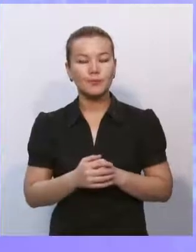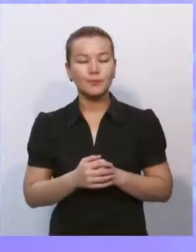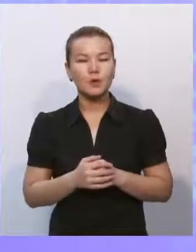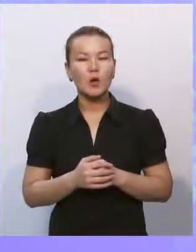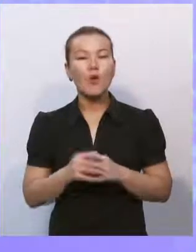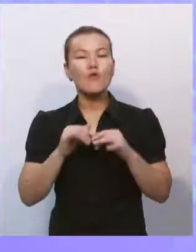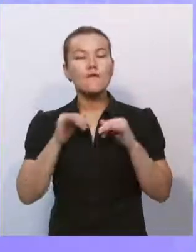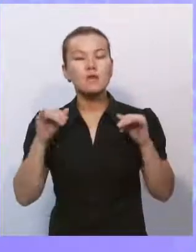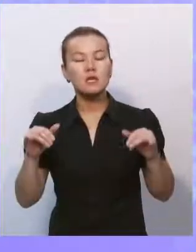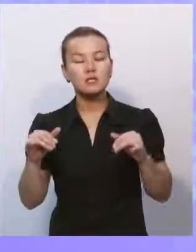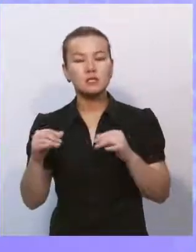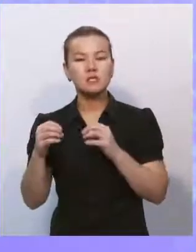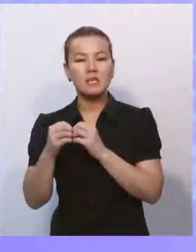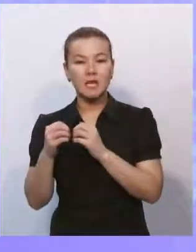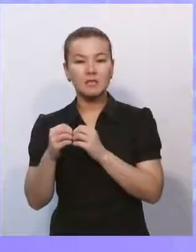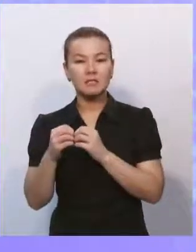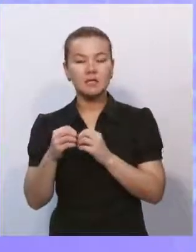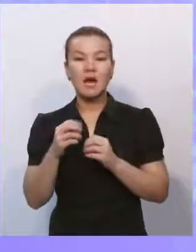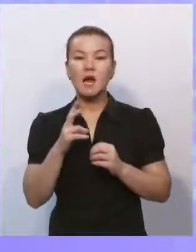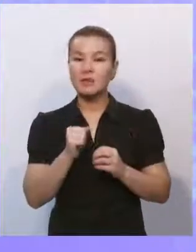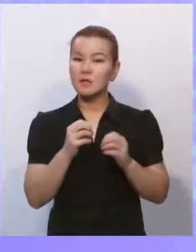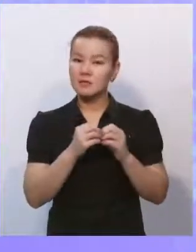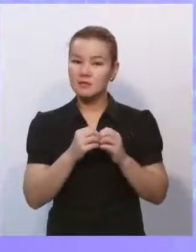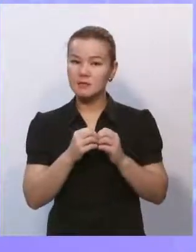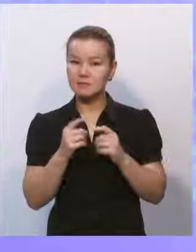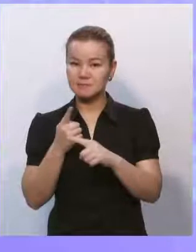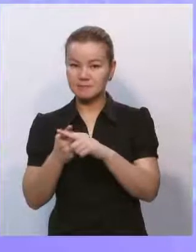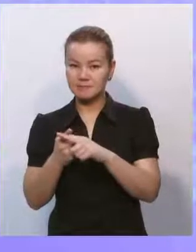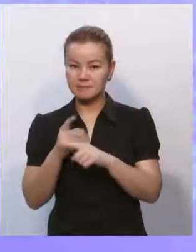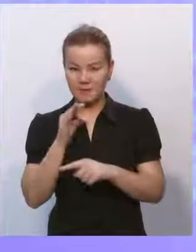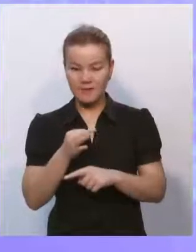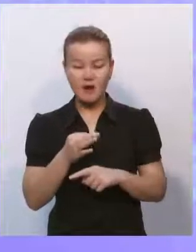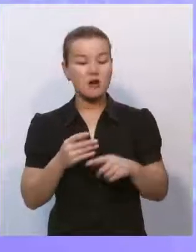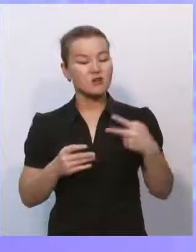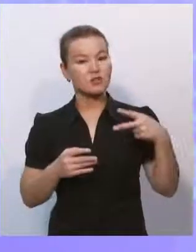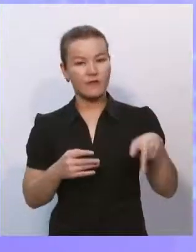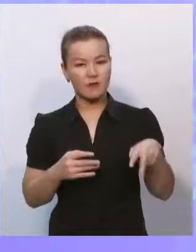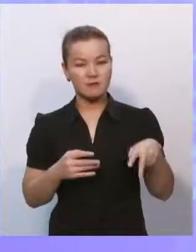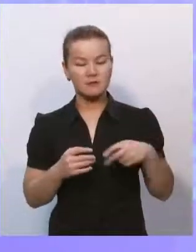увеличьте 10 на 10 20